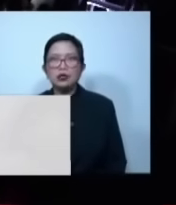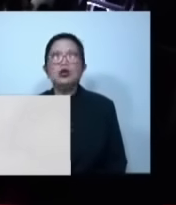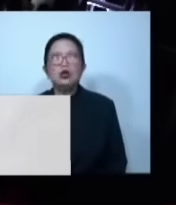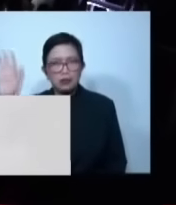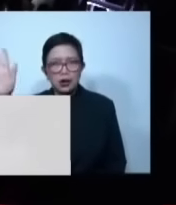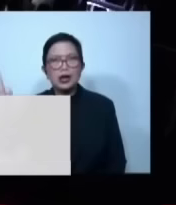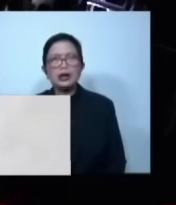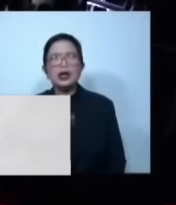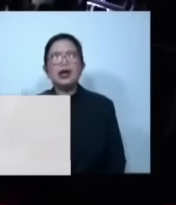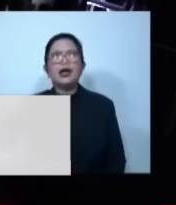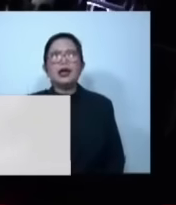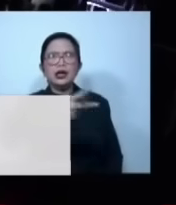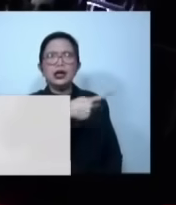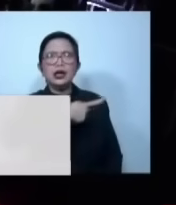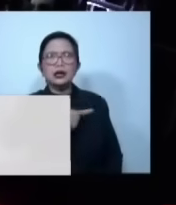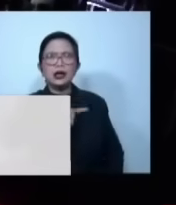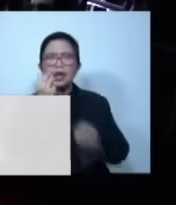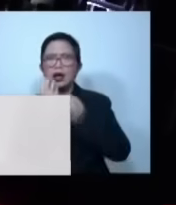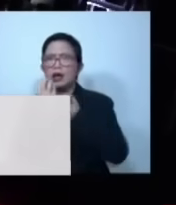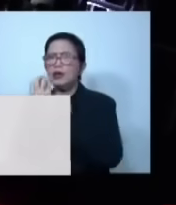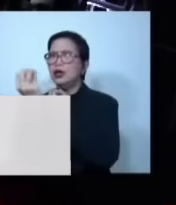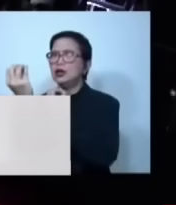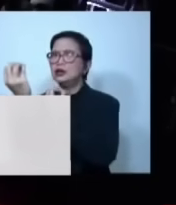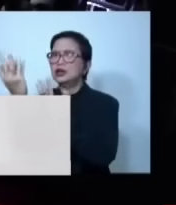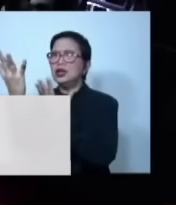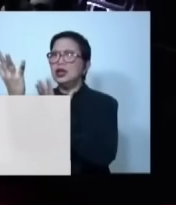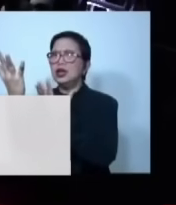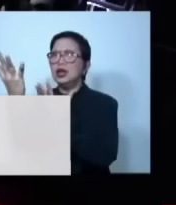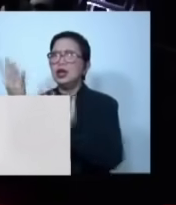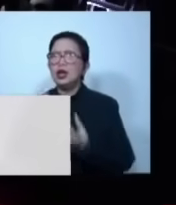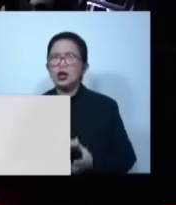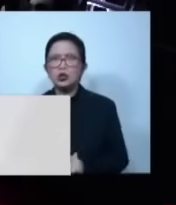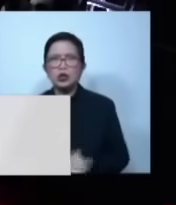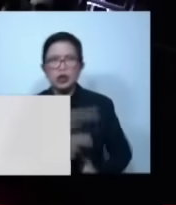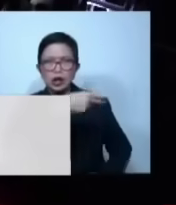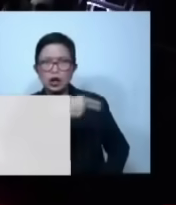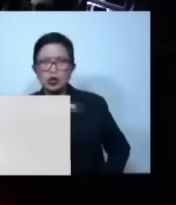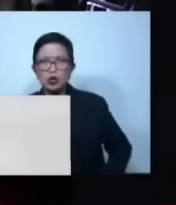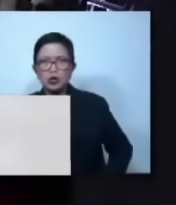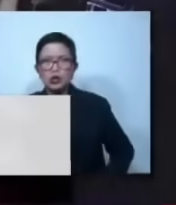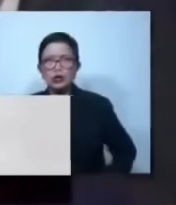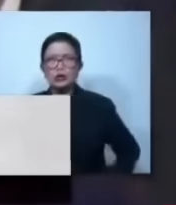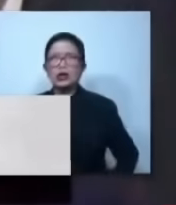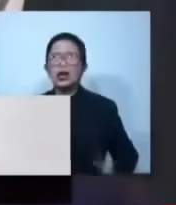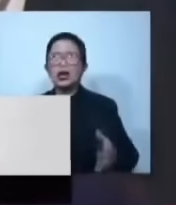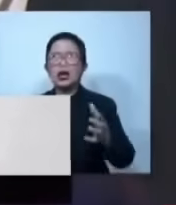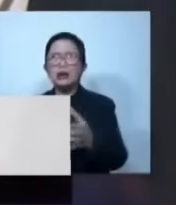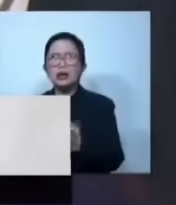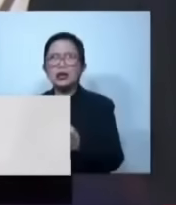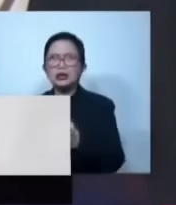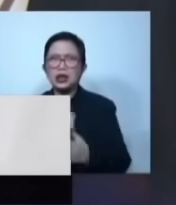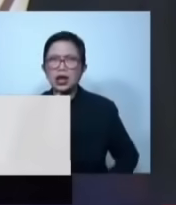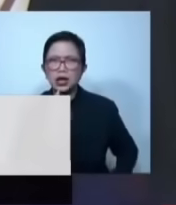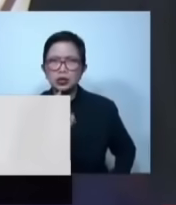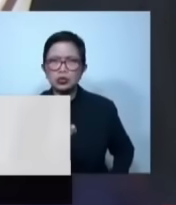tanahu marilah kita berseru Indonesia